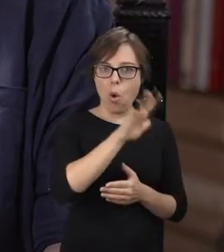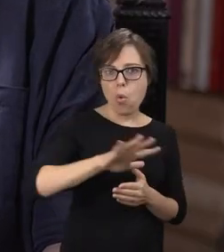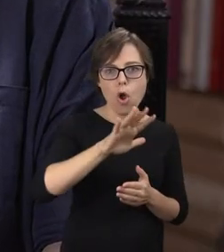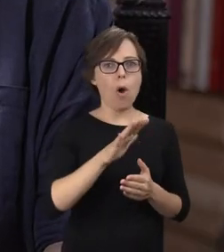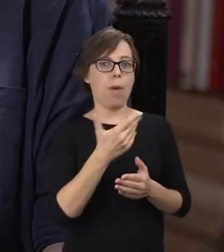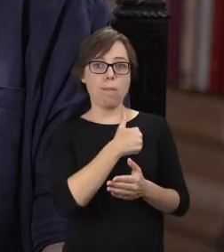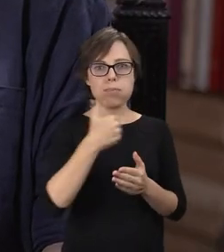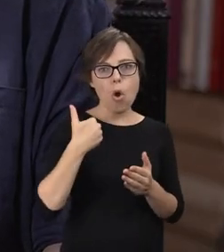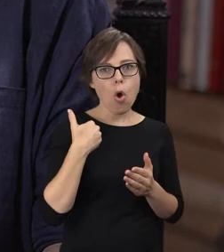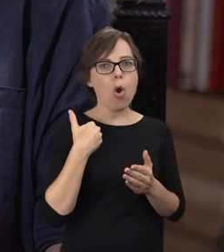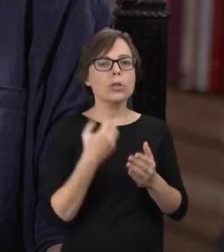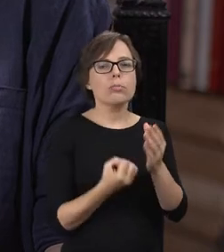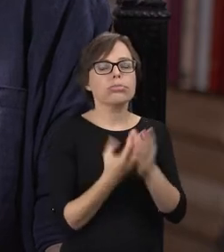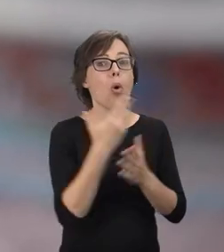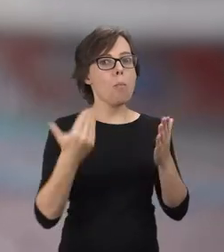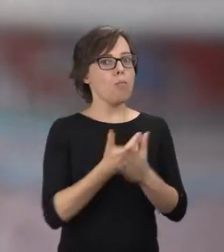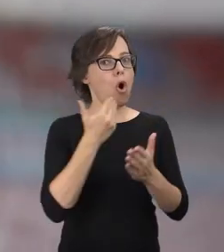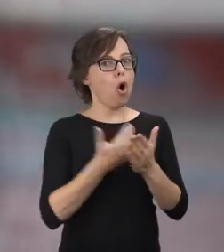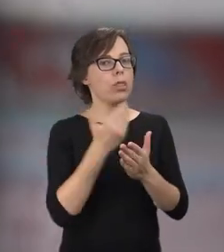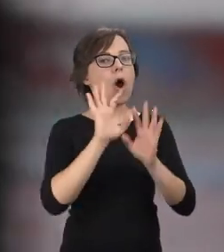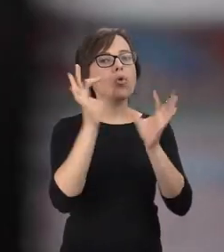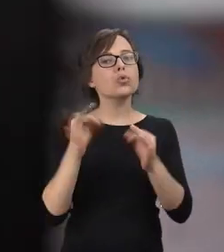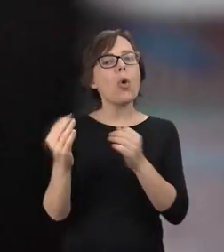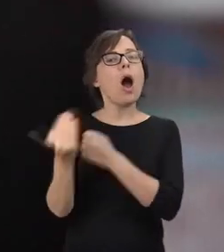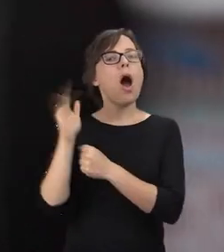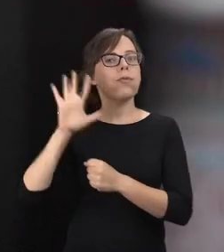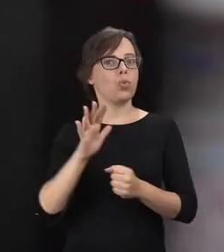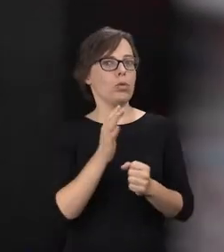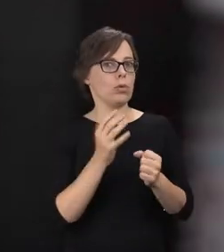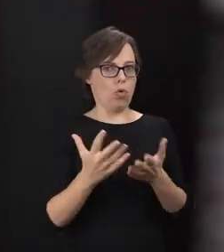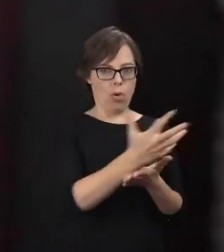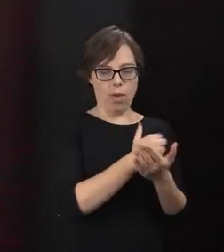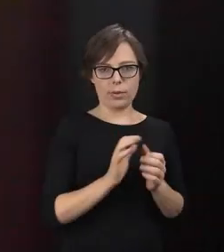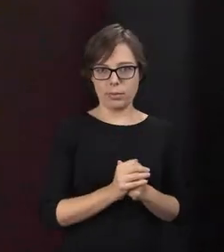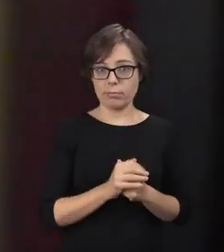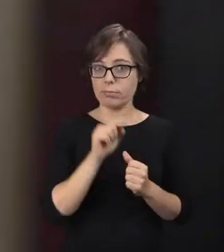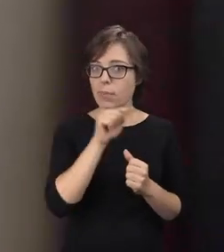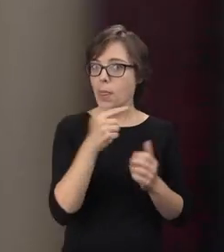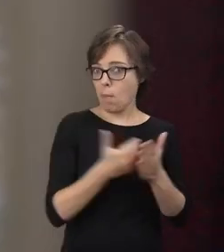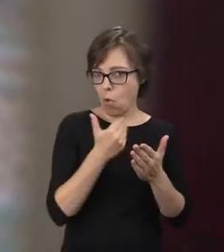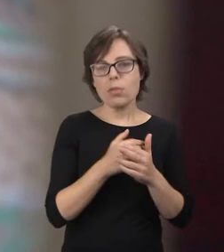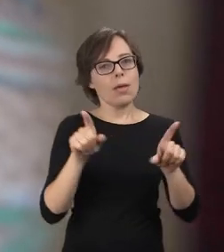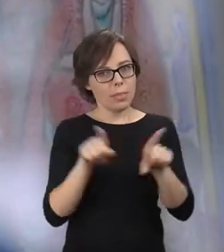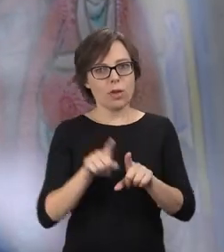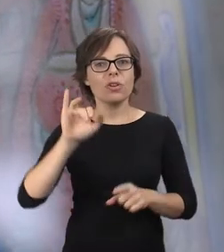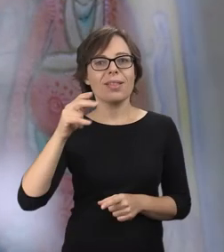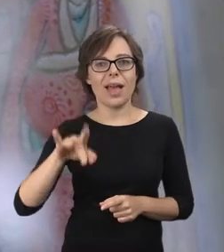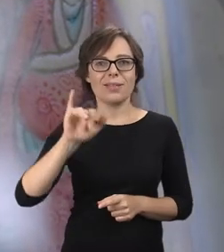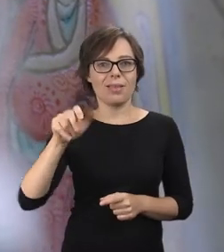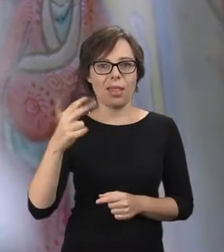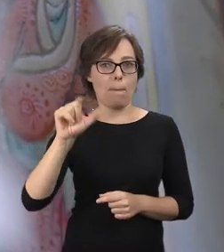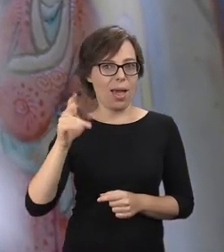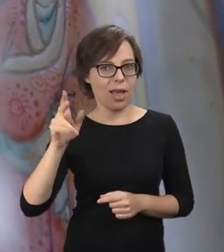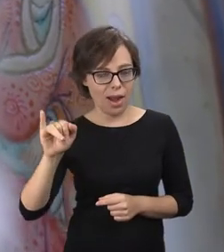Polsce, moda na kolekcjonowanie sztuki dalekowschodniej. Uległ jej również Ignacy Jan Paderewski, który